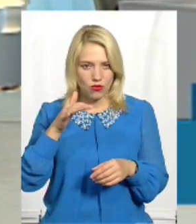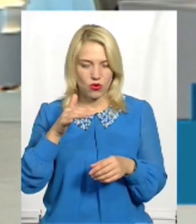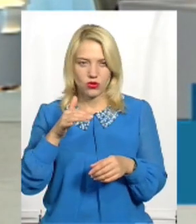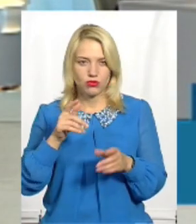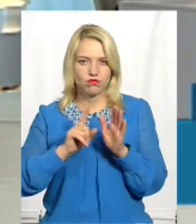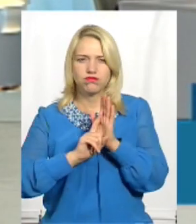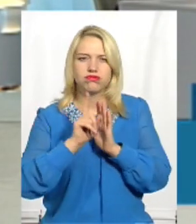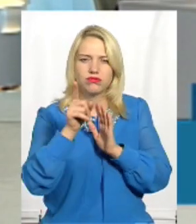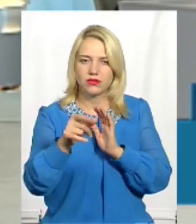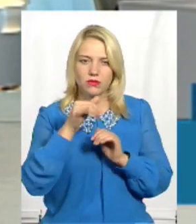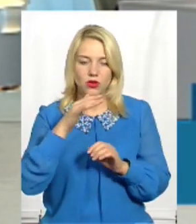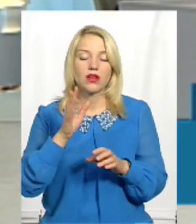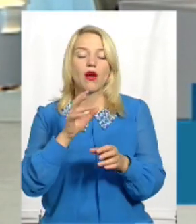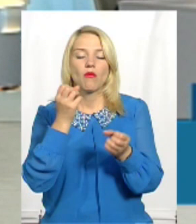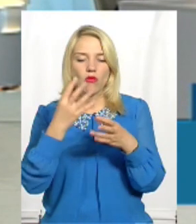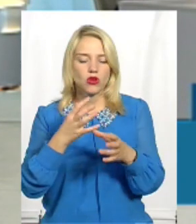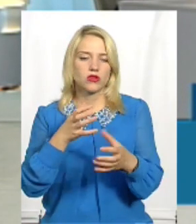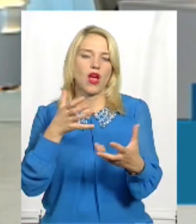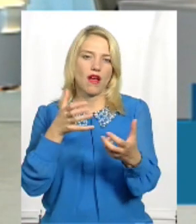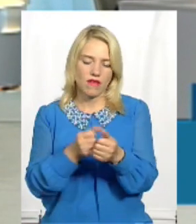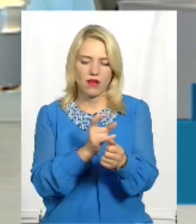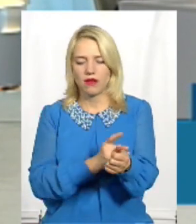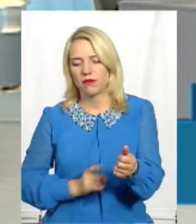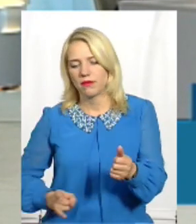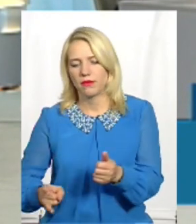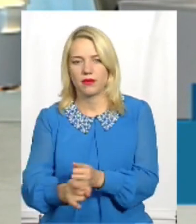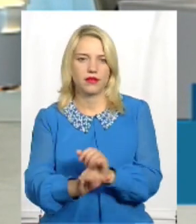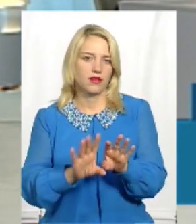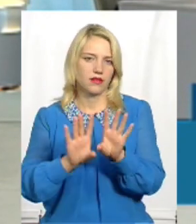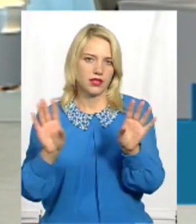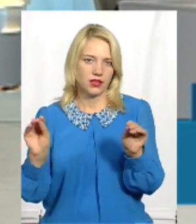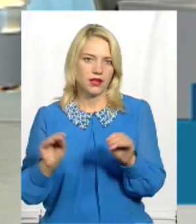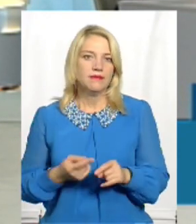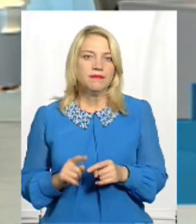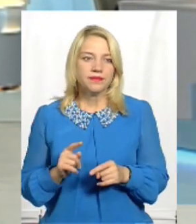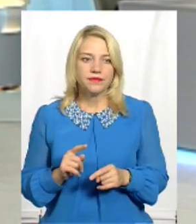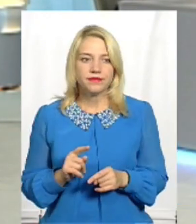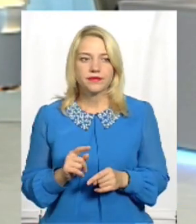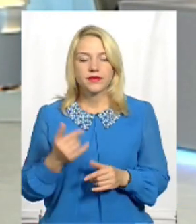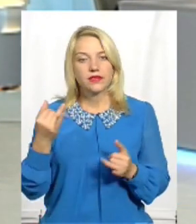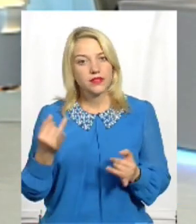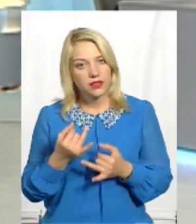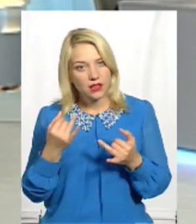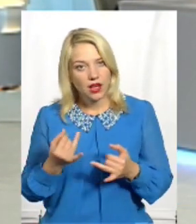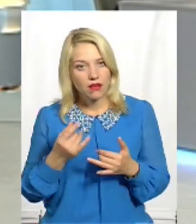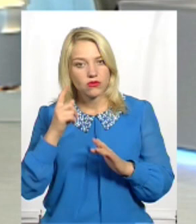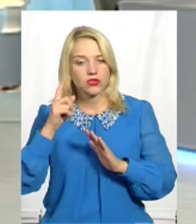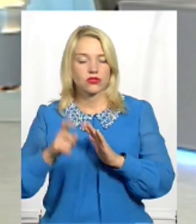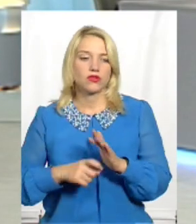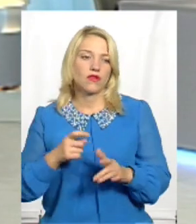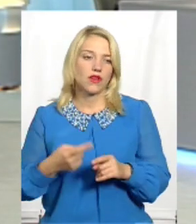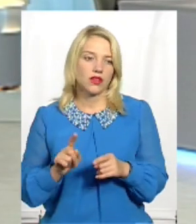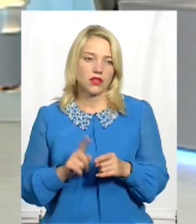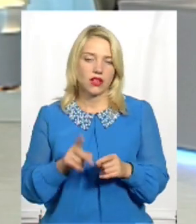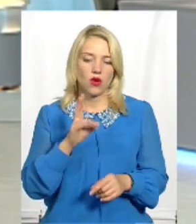ні, ці тролейбуси можуть об'їхати аварію, можуть об'їхати якусь корку. А ось до також цікаво з'ясувати.